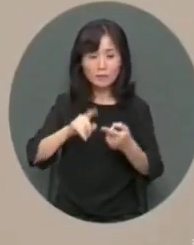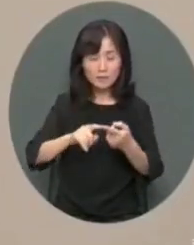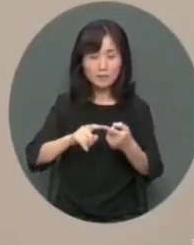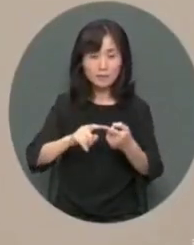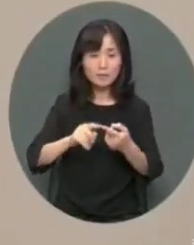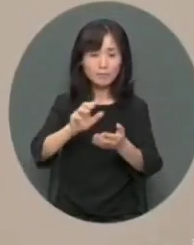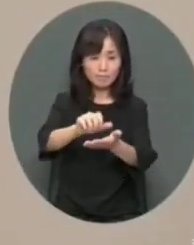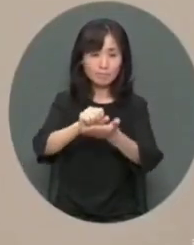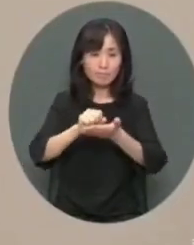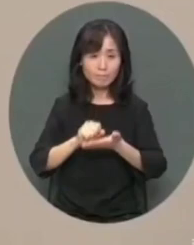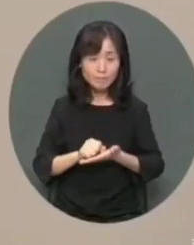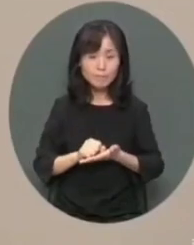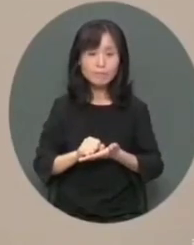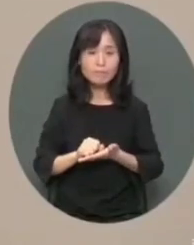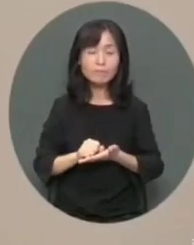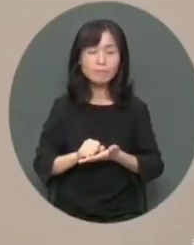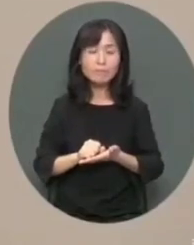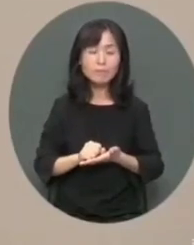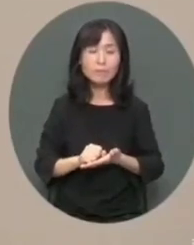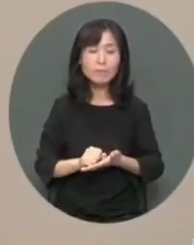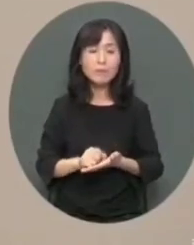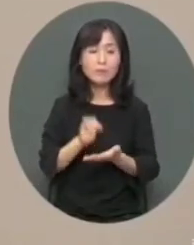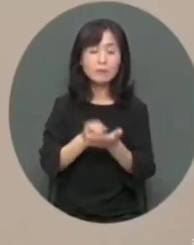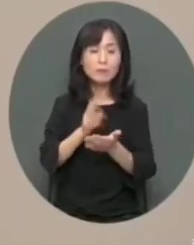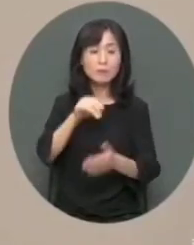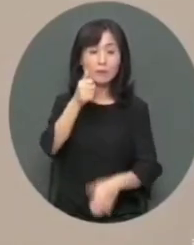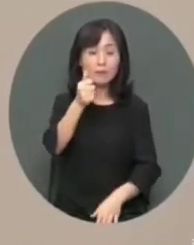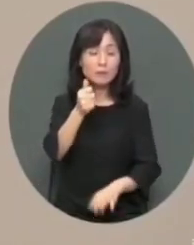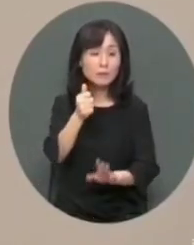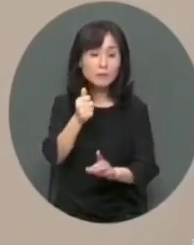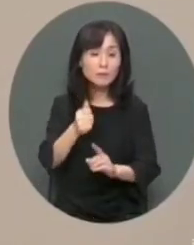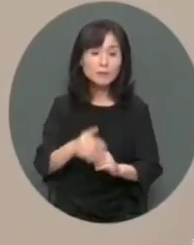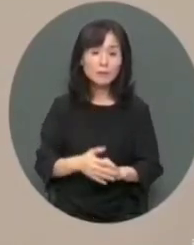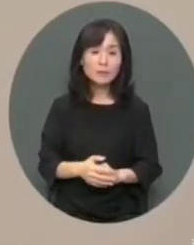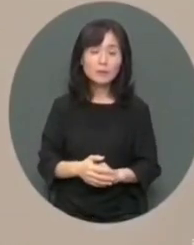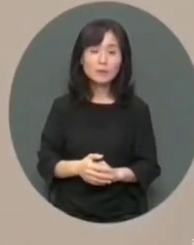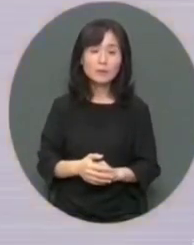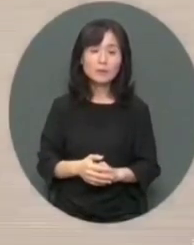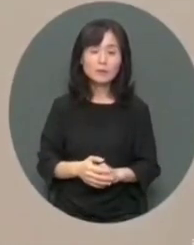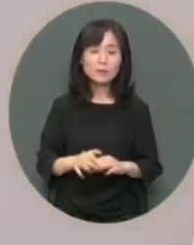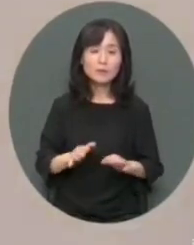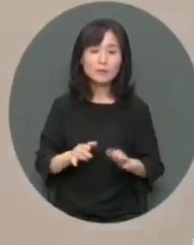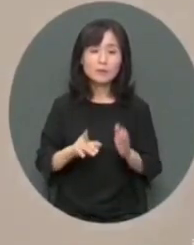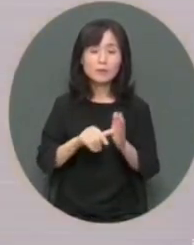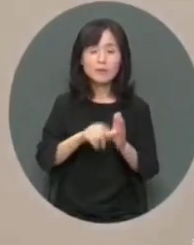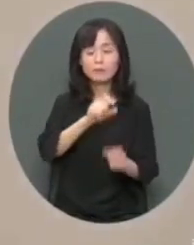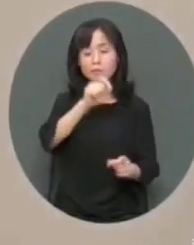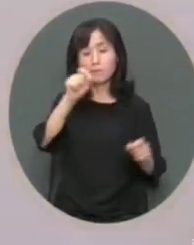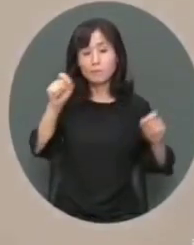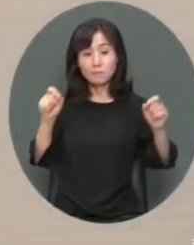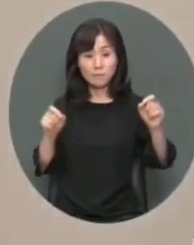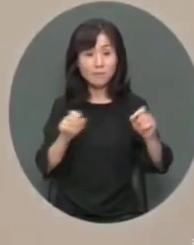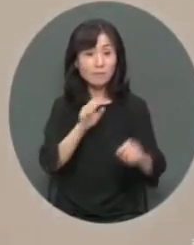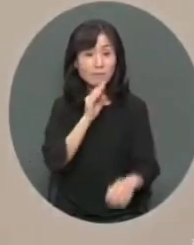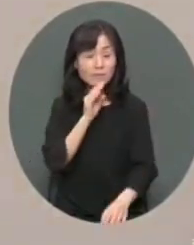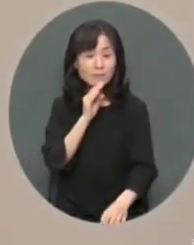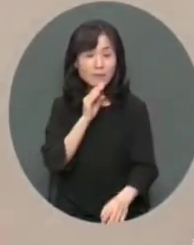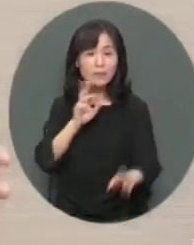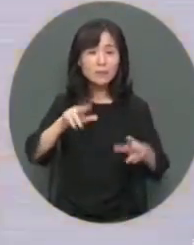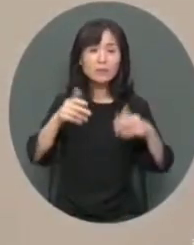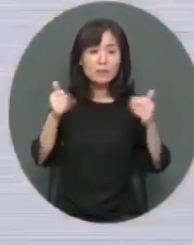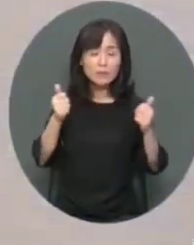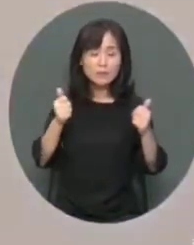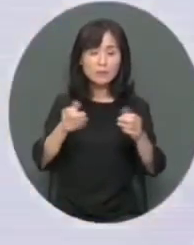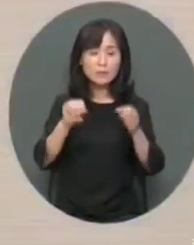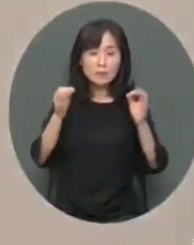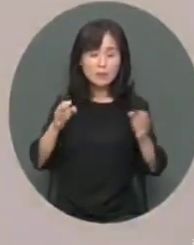고려해서 이렇게 해 주시죠. 법무부 장관께서는 최대한 지금도 이미 시간이 많이 경과됐으니까 국회라는 건